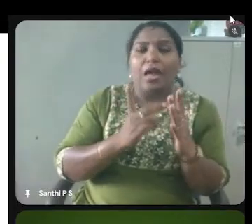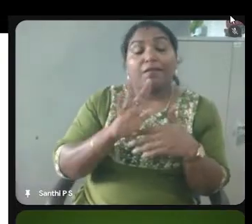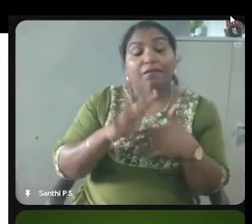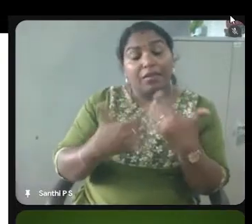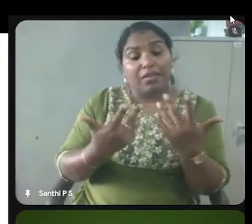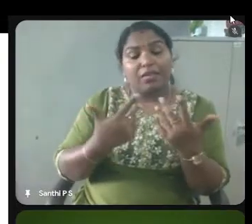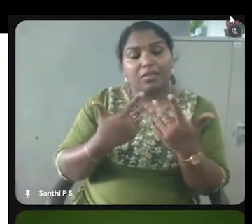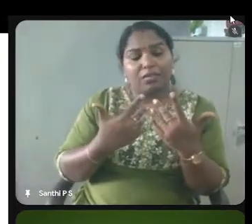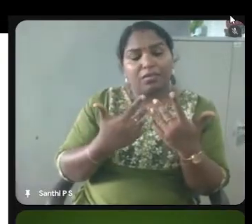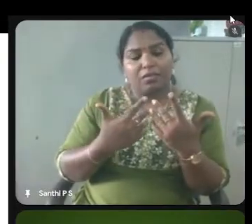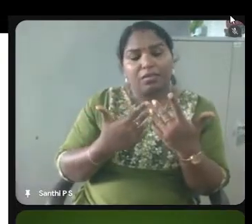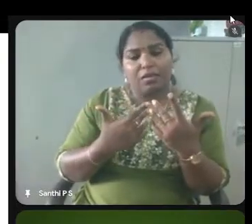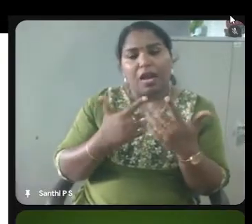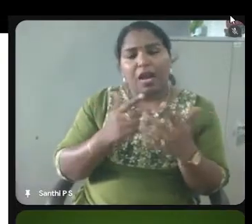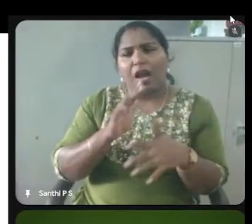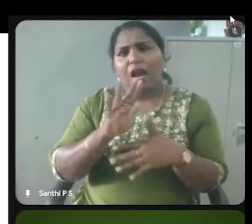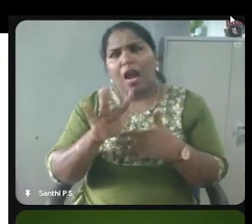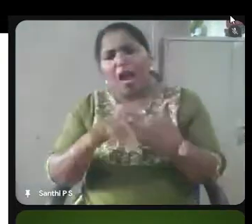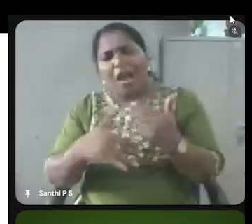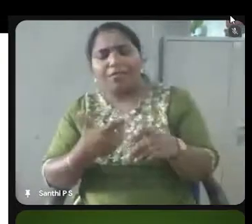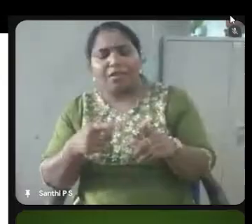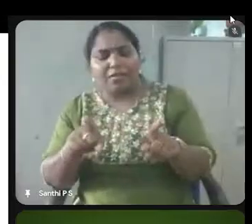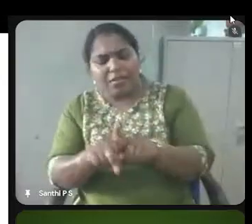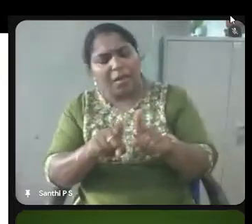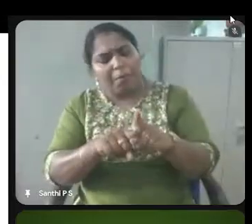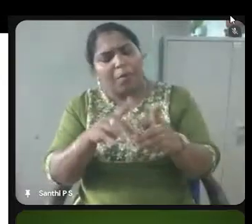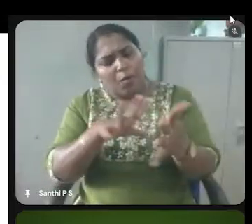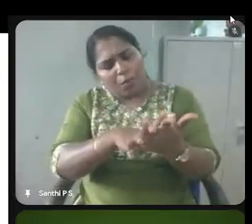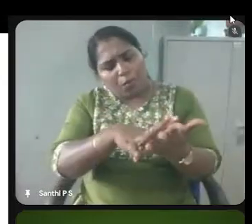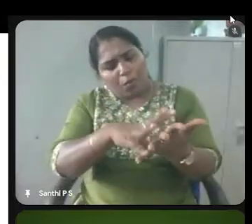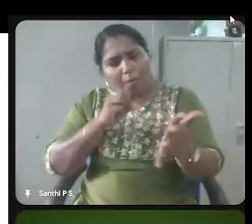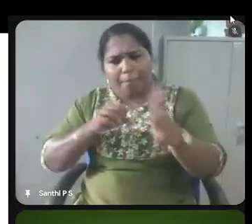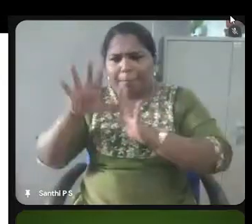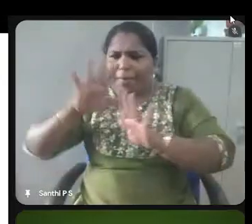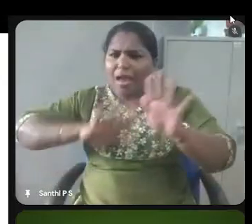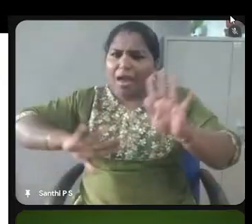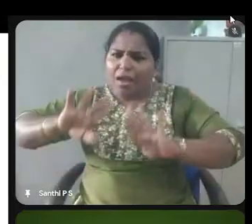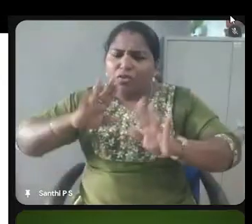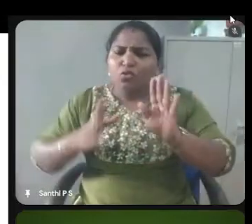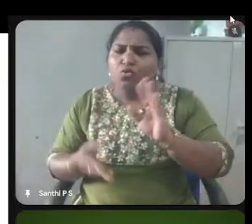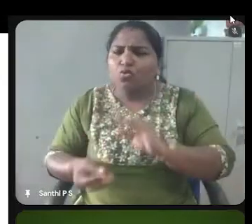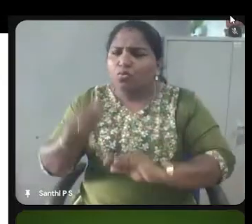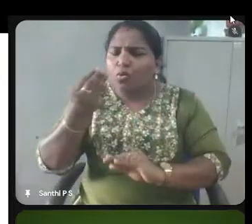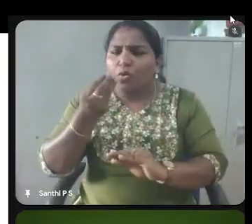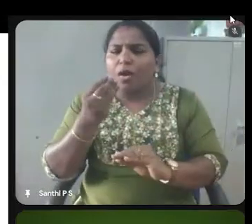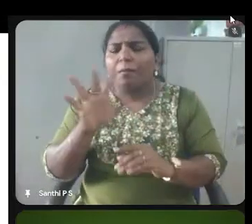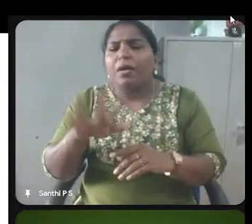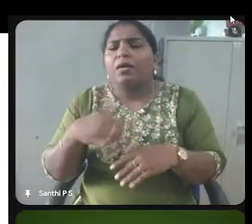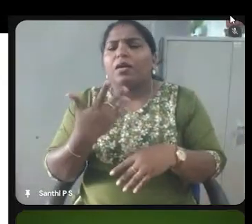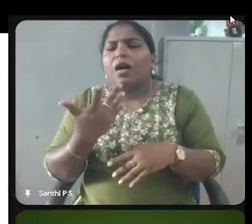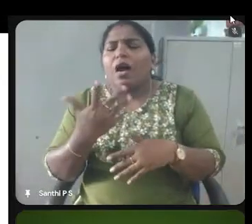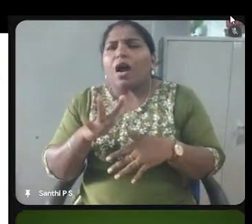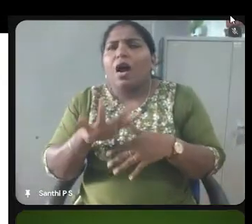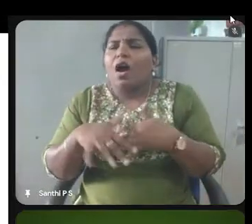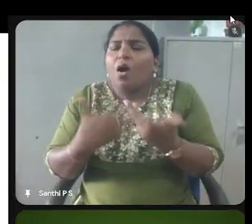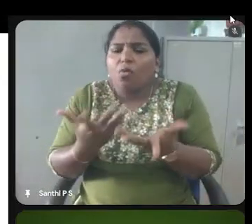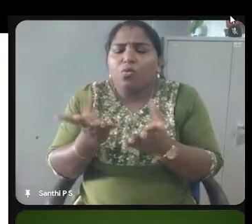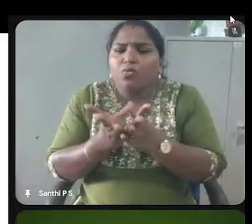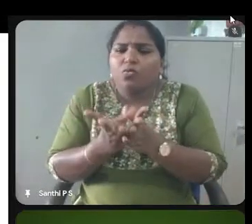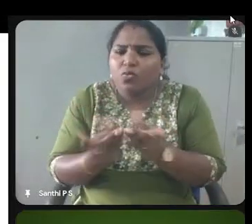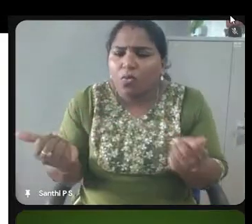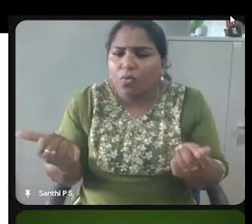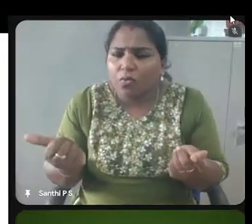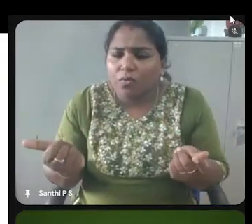ഈ സ്ക്രീൻ ടൈമും ഇമിറ്റേഷനും തമ്മിലുള്ള ഒരു റിലേഷൻ, അല്ലെങ്കിൽ അതിനെ നമുക്ക് ഏതൊക്കെ രീതിയിൽ അല്ലെങ്കിൽ എന്തൊക്കെ ഒരു സജഷൻസ് ആ